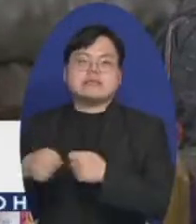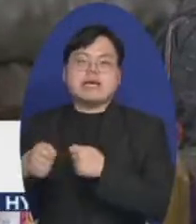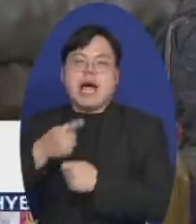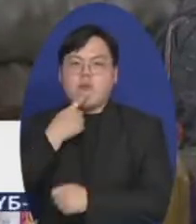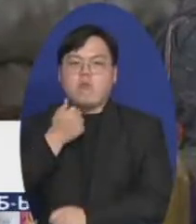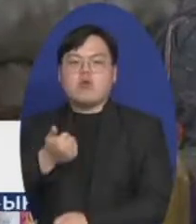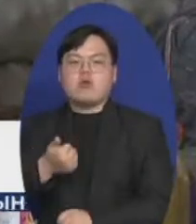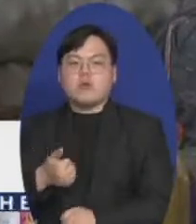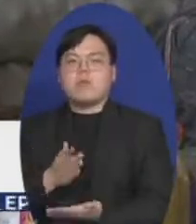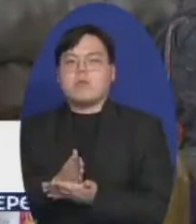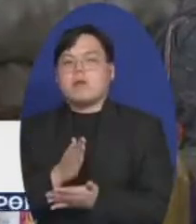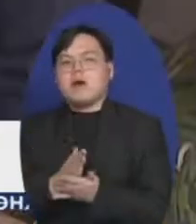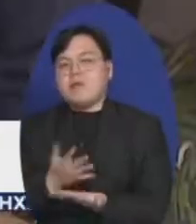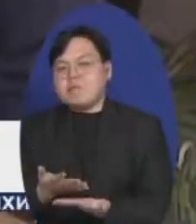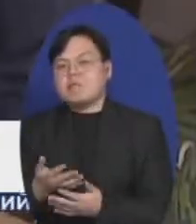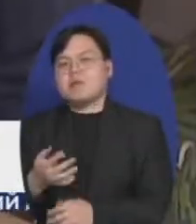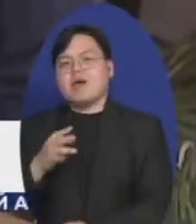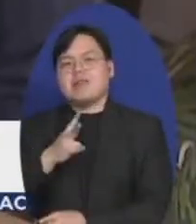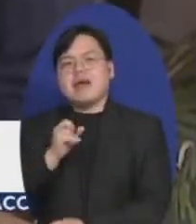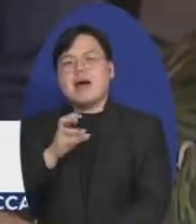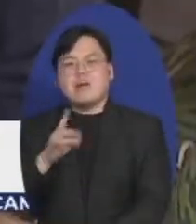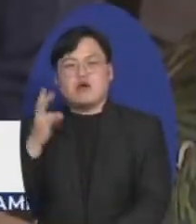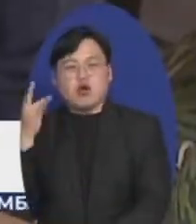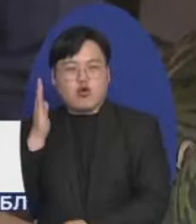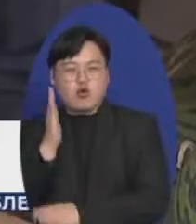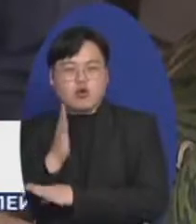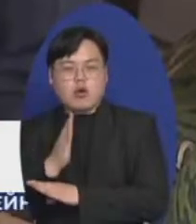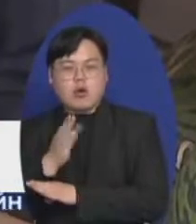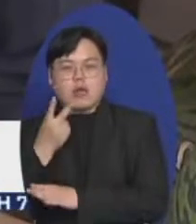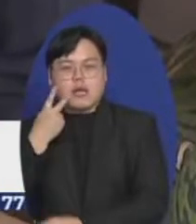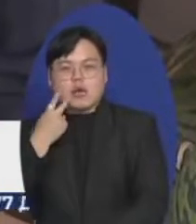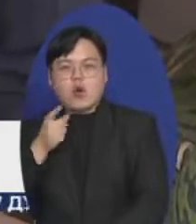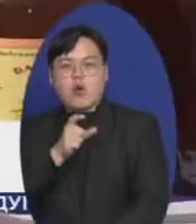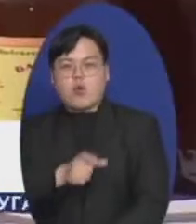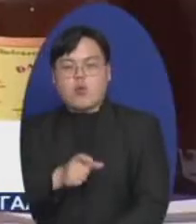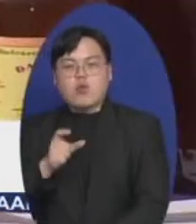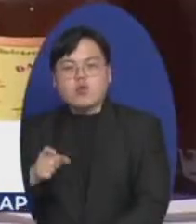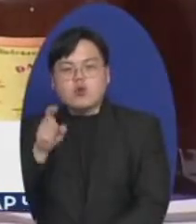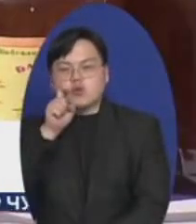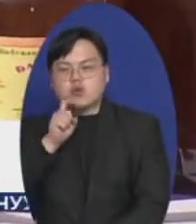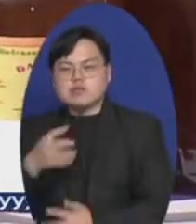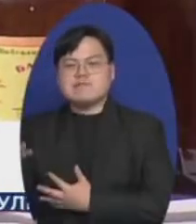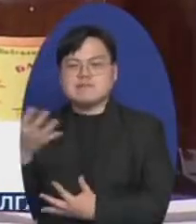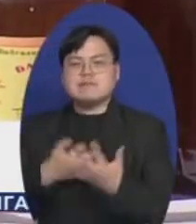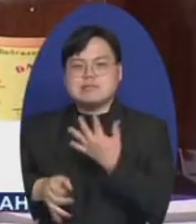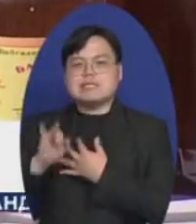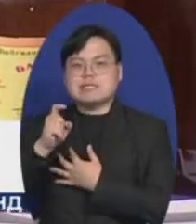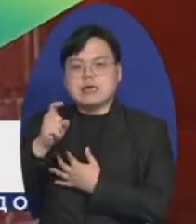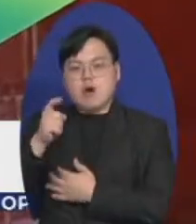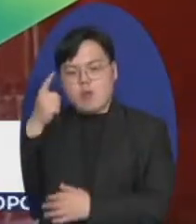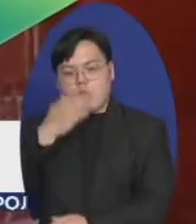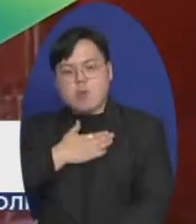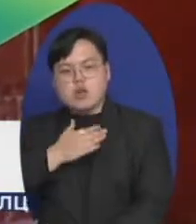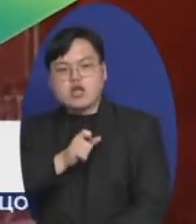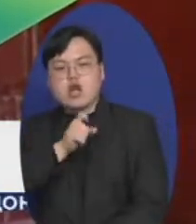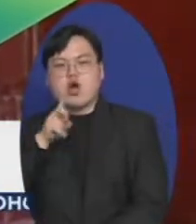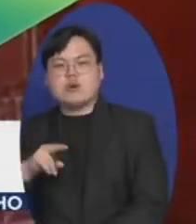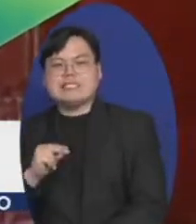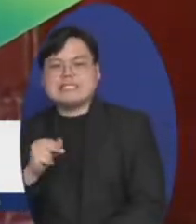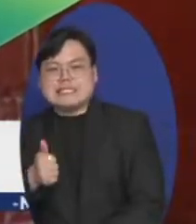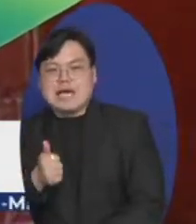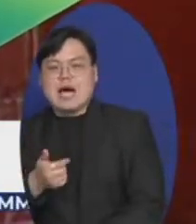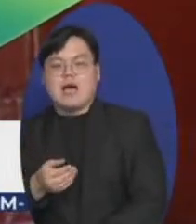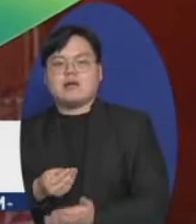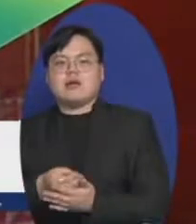ногоо өдрүүдийг нийслэлийн иргэд хүлээж зорж ирдэг болжээ. Тэд эх орныхоо өнцөг болон бүрээс ирсэн эрүүл чанартай шинэ бүтээгдэхүүнүүдийг нэг дороос